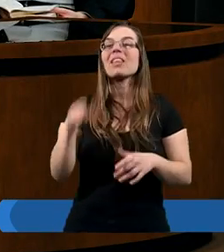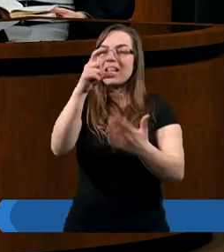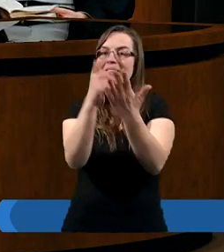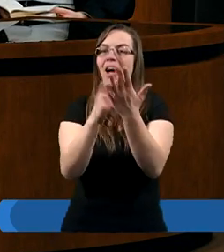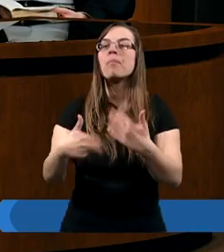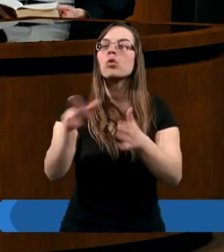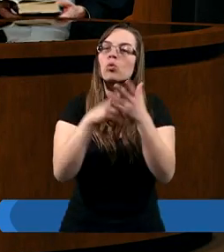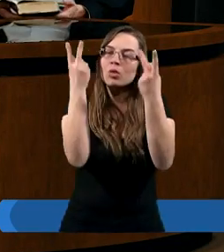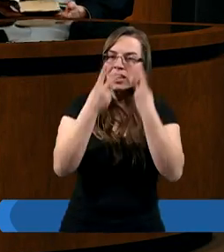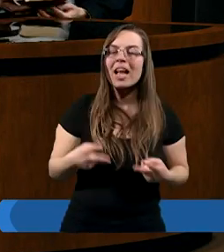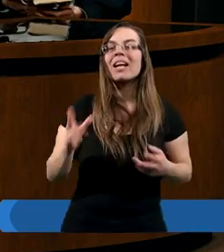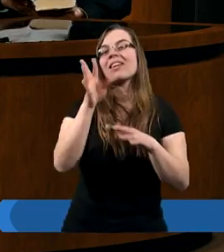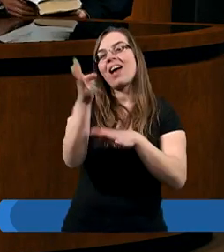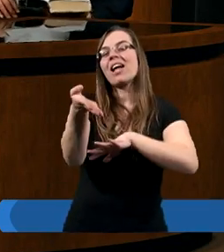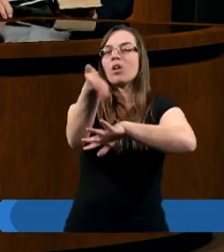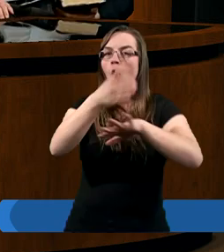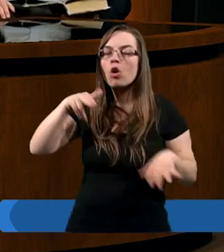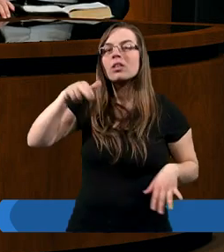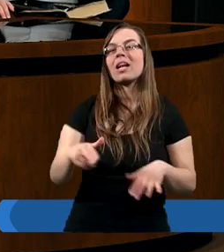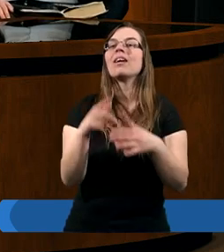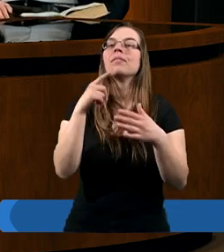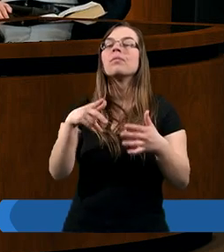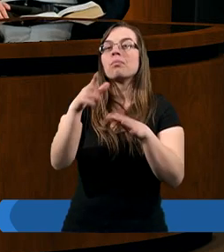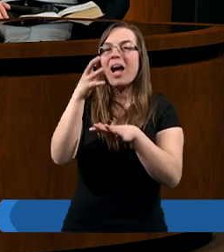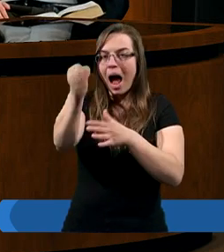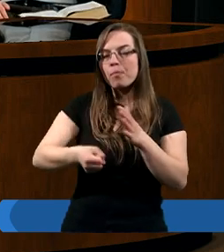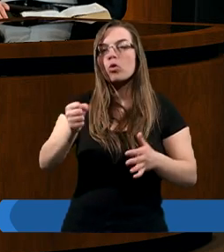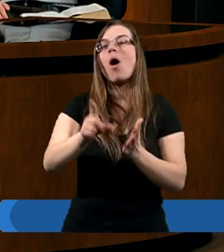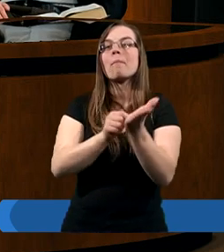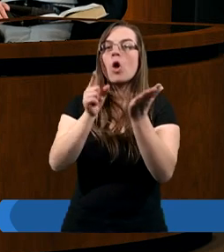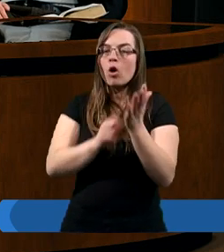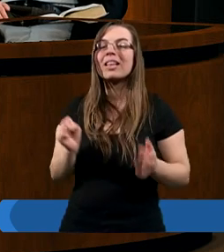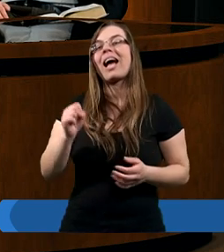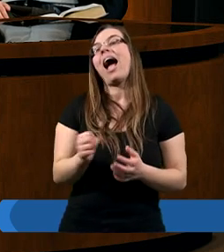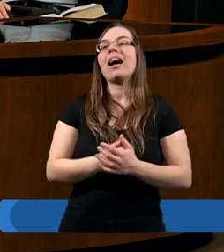Ten fragment, który czytaliśmy z 4 rozdziału pierwszego listu apostoła Piotra,